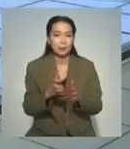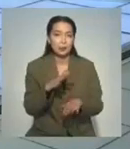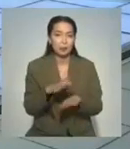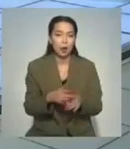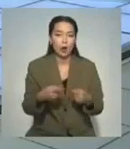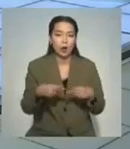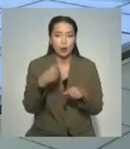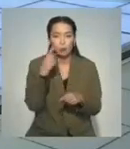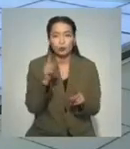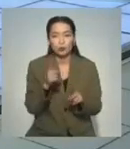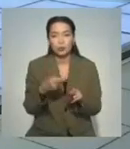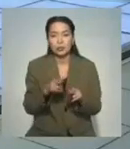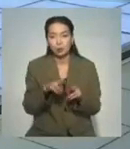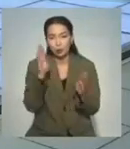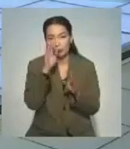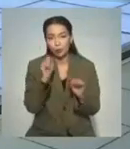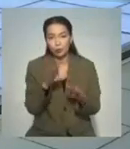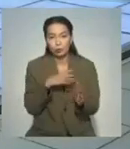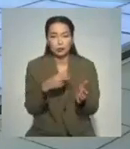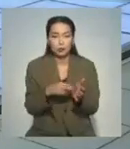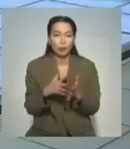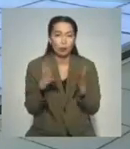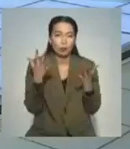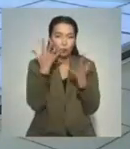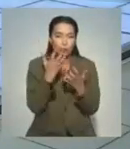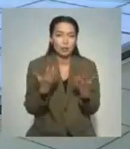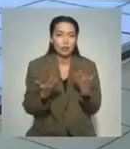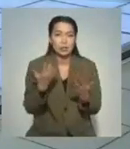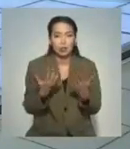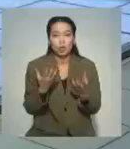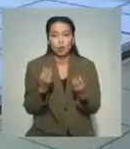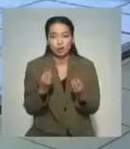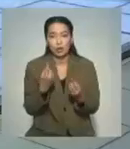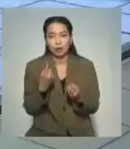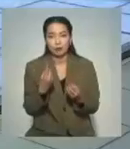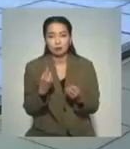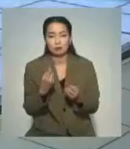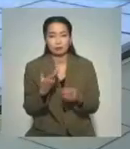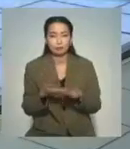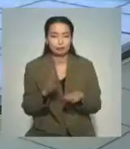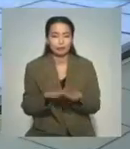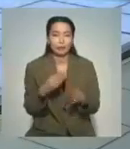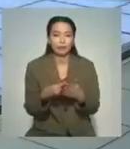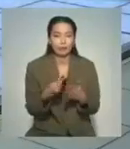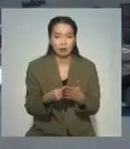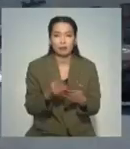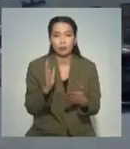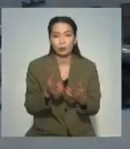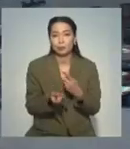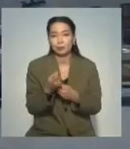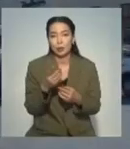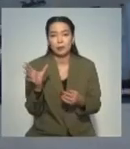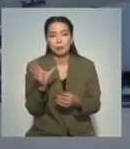Организация отметила, что этот прогноз может стать более мрачным, если разразится еще один глобальный финансовый кризис. Почти